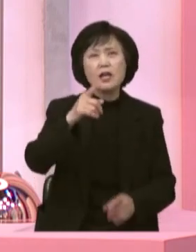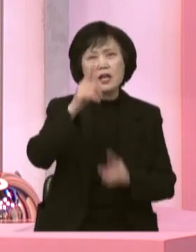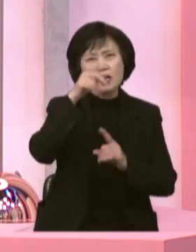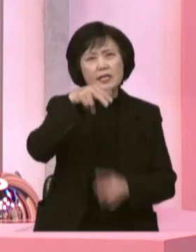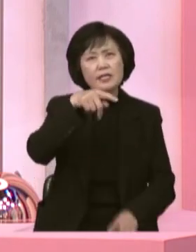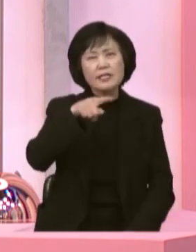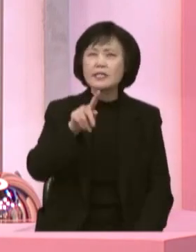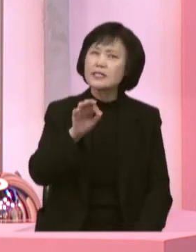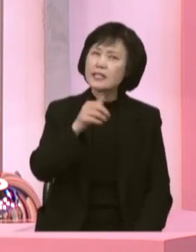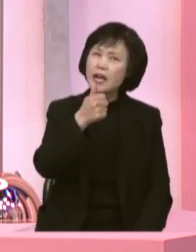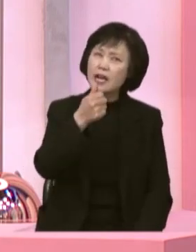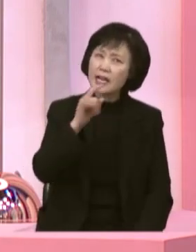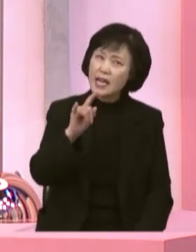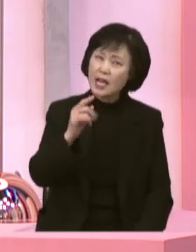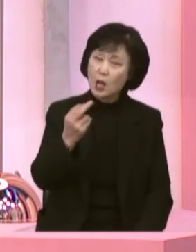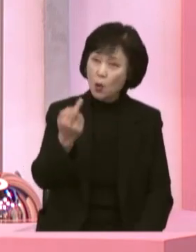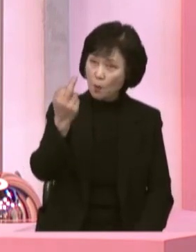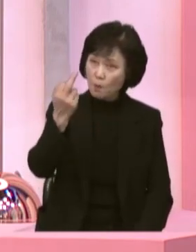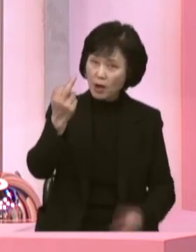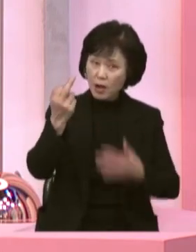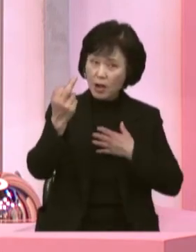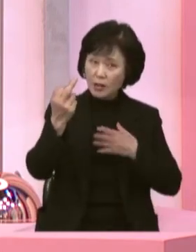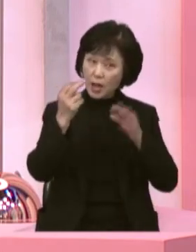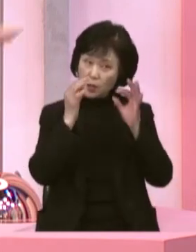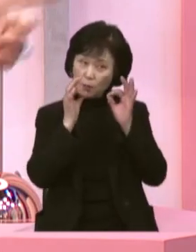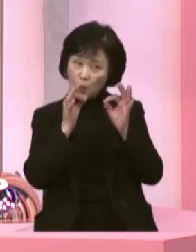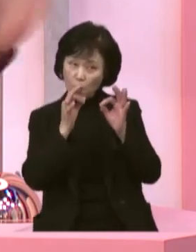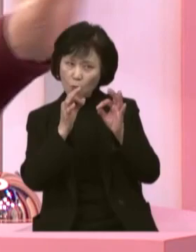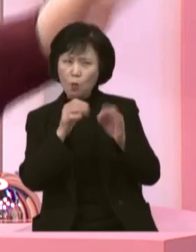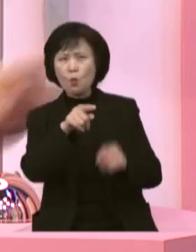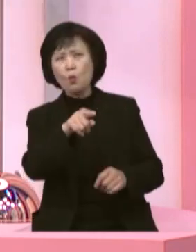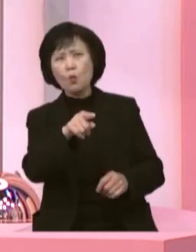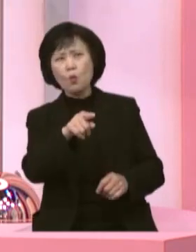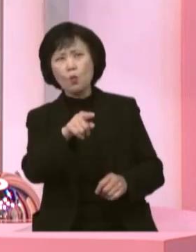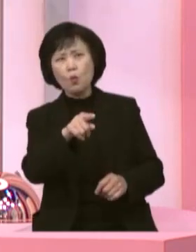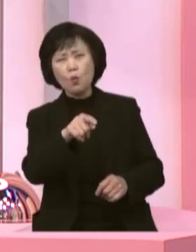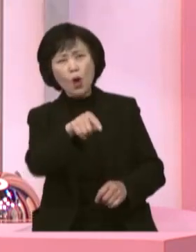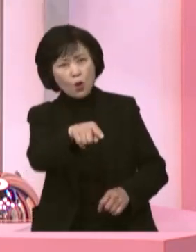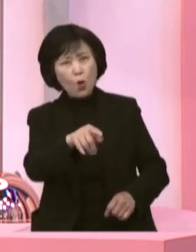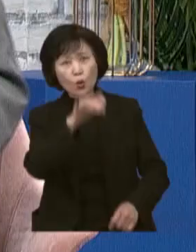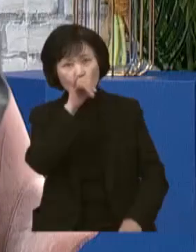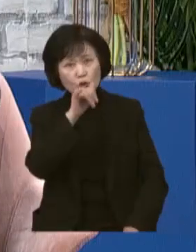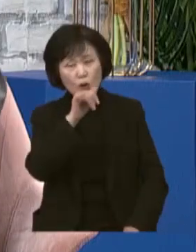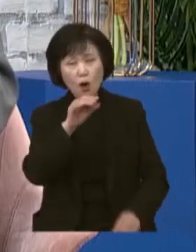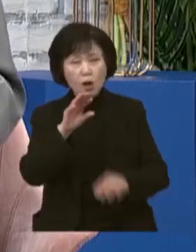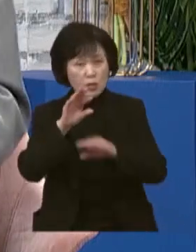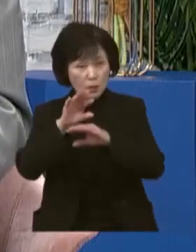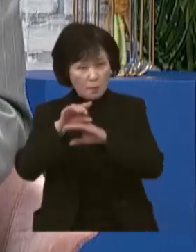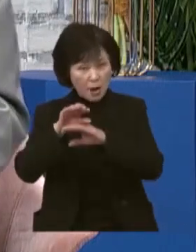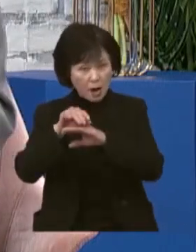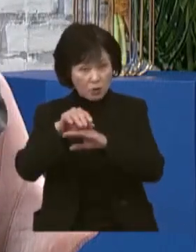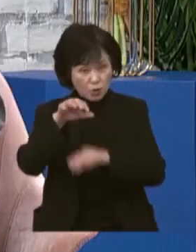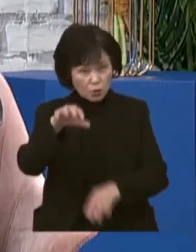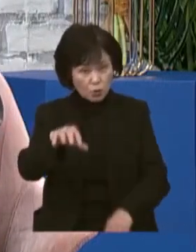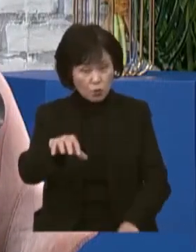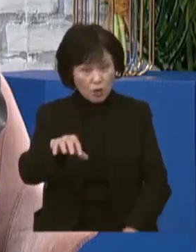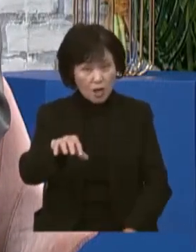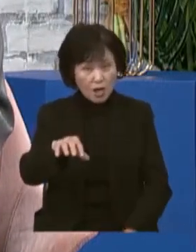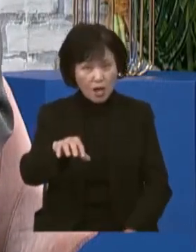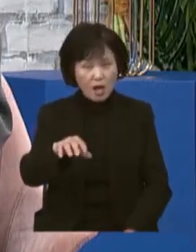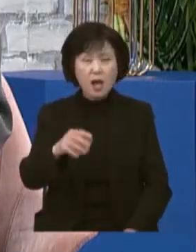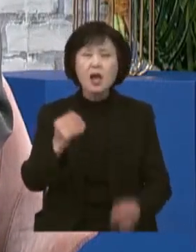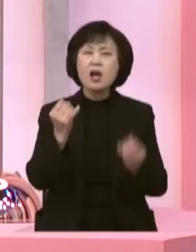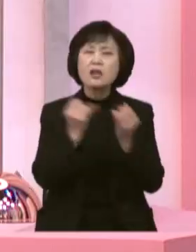나이트에 야 쟤 좀 봐 하는 거 봐 아유 쟤 성격 때문에 안 된다고 딱 얘기했어요 이미 저 소문이